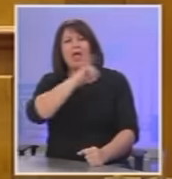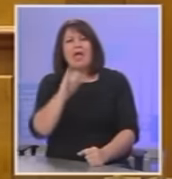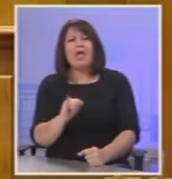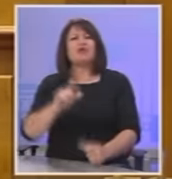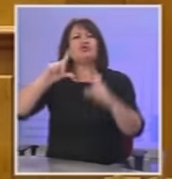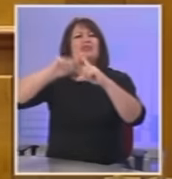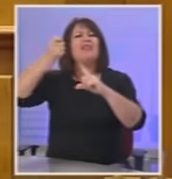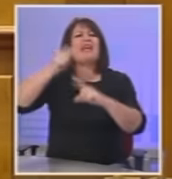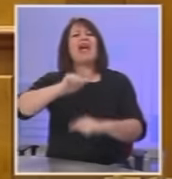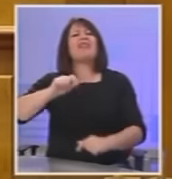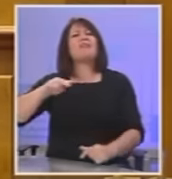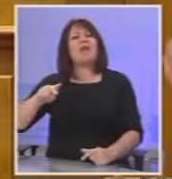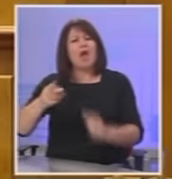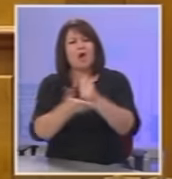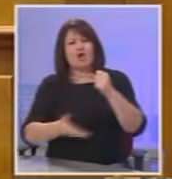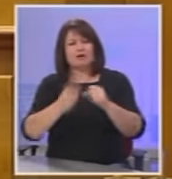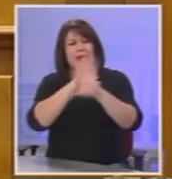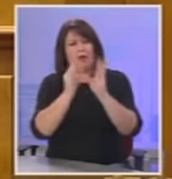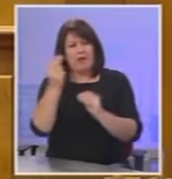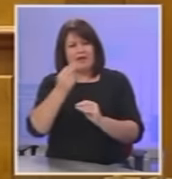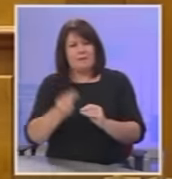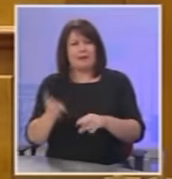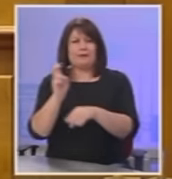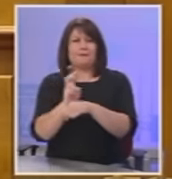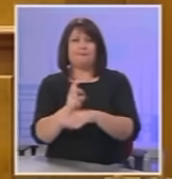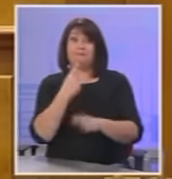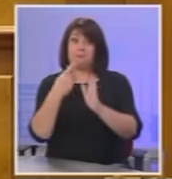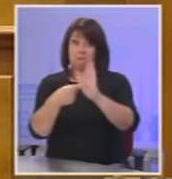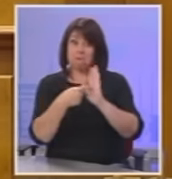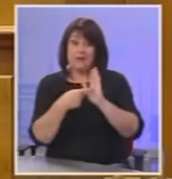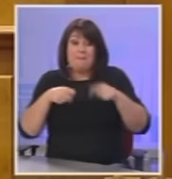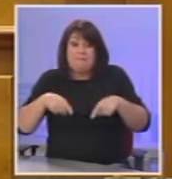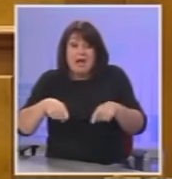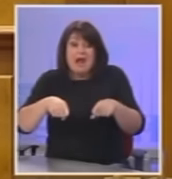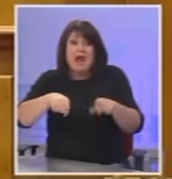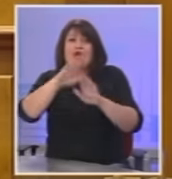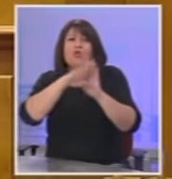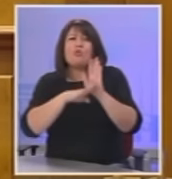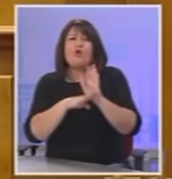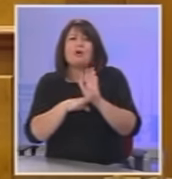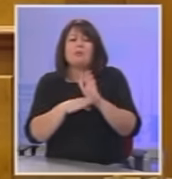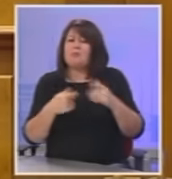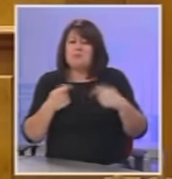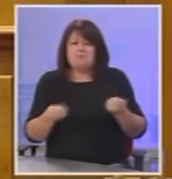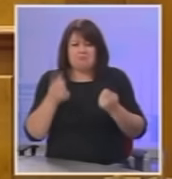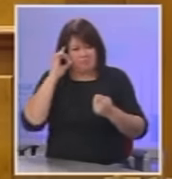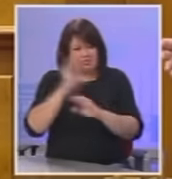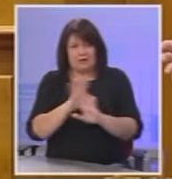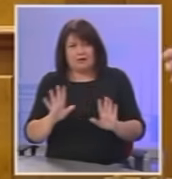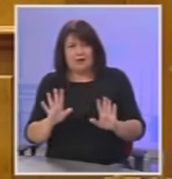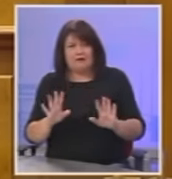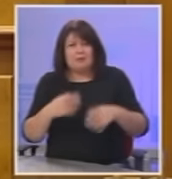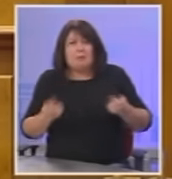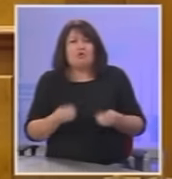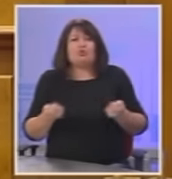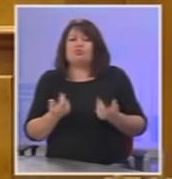αγροτικά. Και ταυτόχρονα παρουσίαζε και ένα παράλληλο πρόγραμμα που ουδέποτε καταλάβαμε πώς αυτό θα υλοποιηθεί και θα έχει και την τύχη,